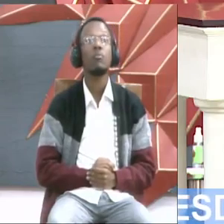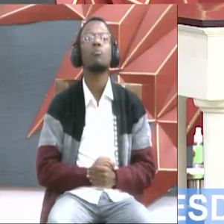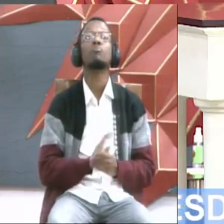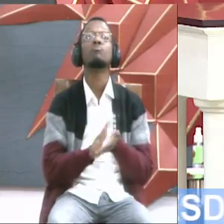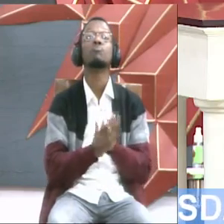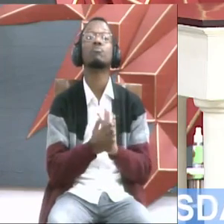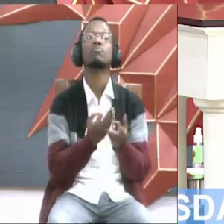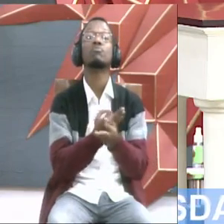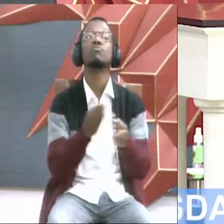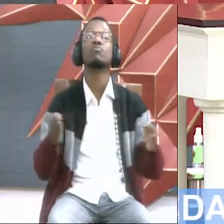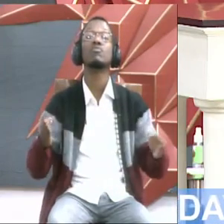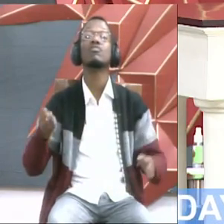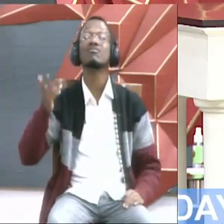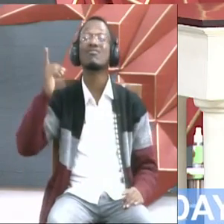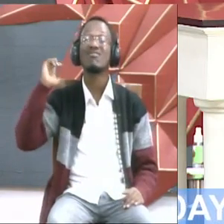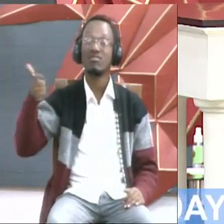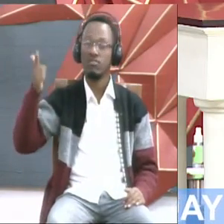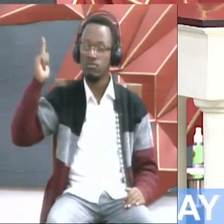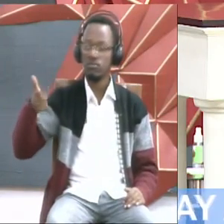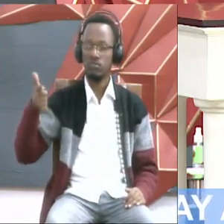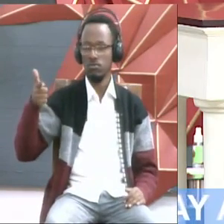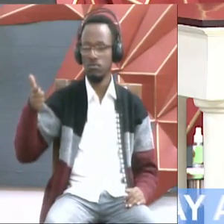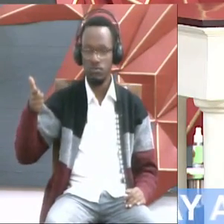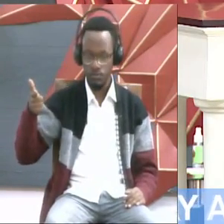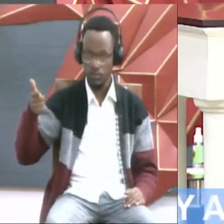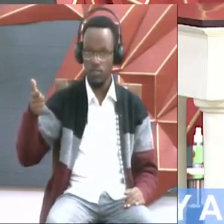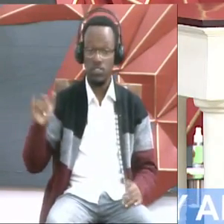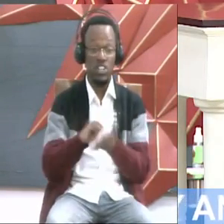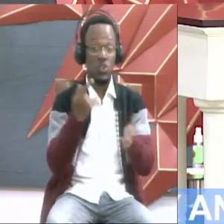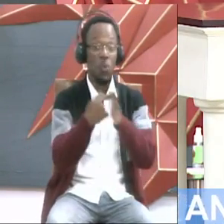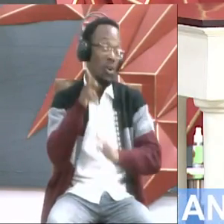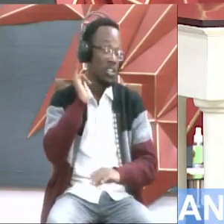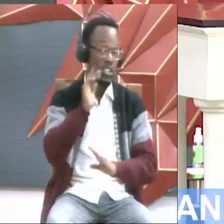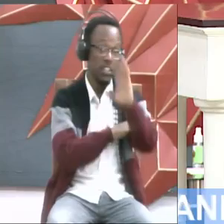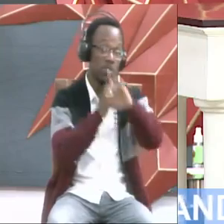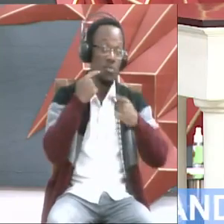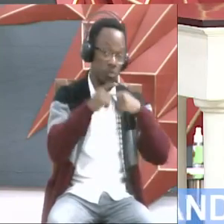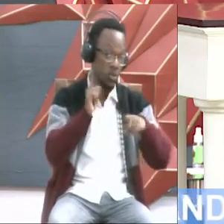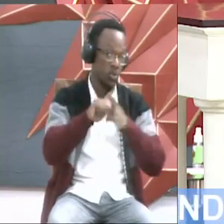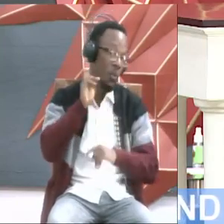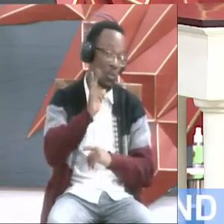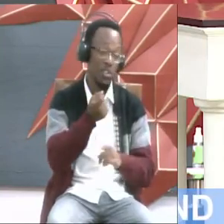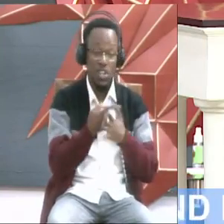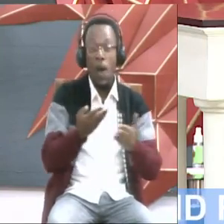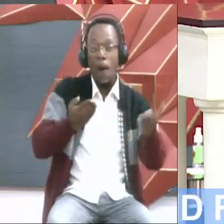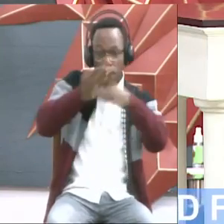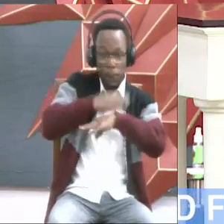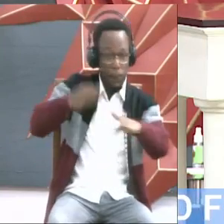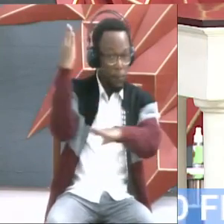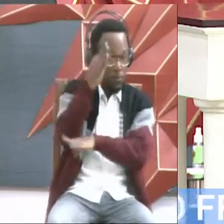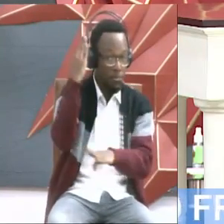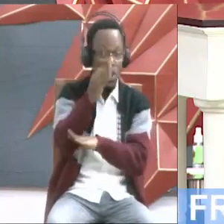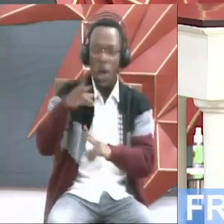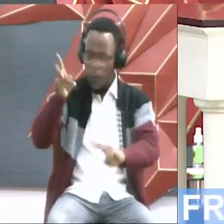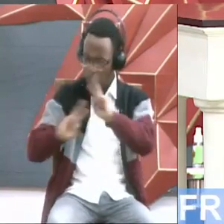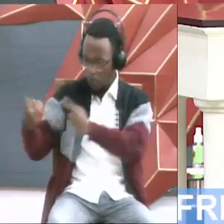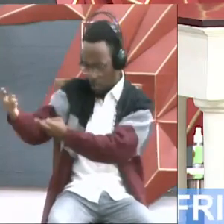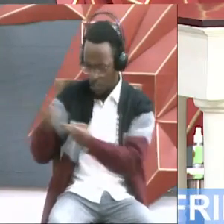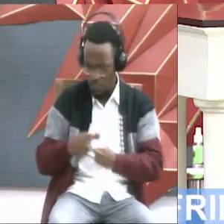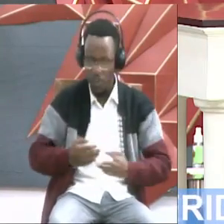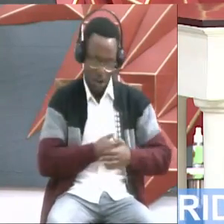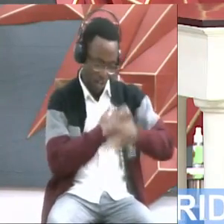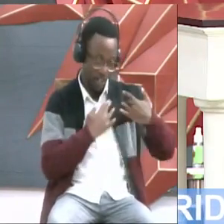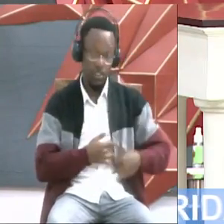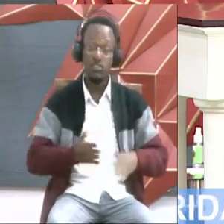Ibi Petero Yesu yabwiye Petero c'est pendant la prédication ni mu gihe cy'ubutumwa bwiza ababyakiranye umutima ukunze